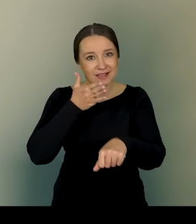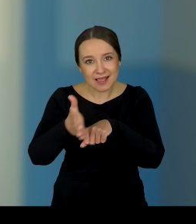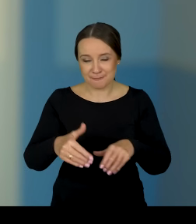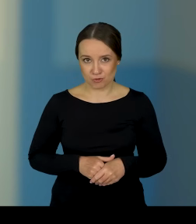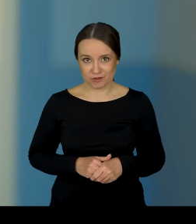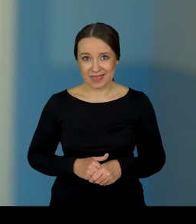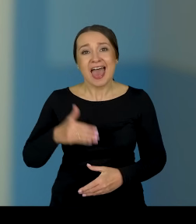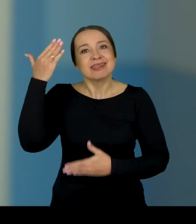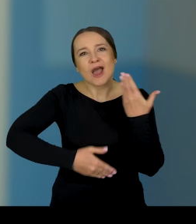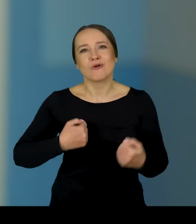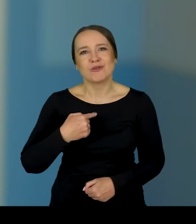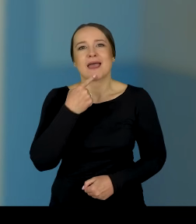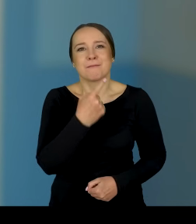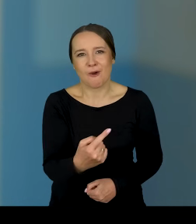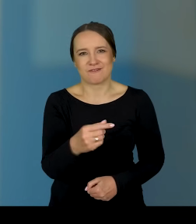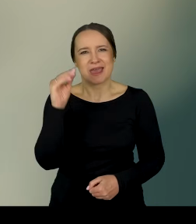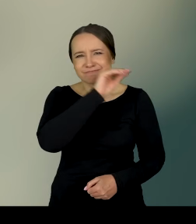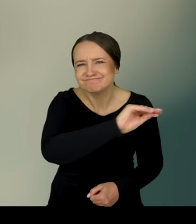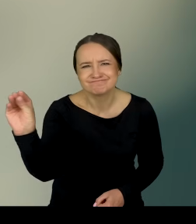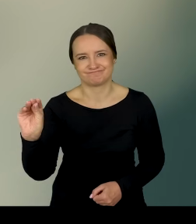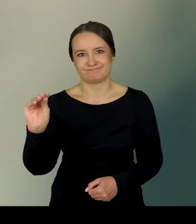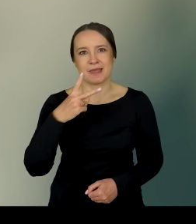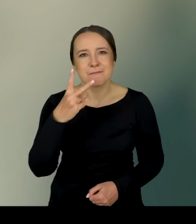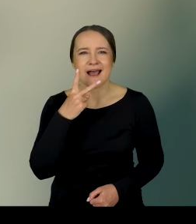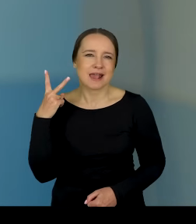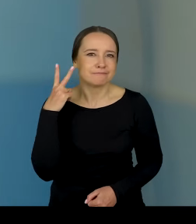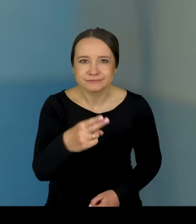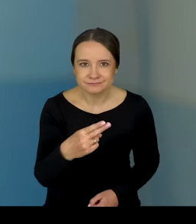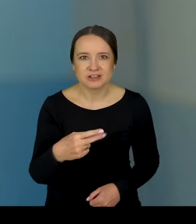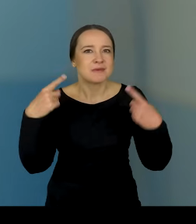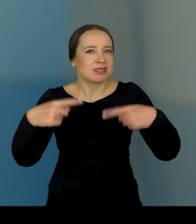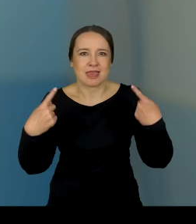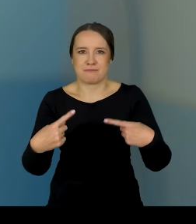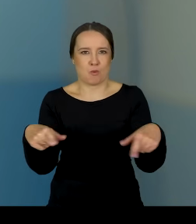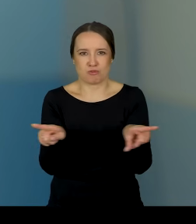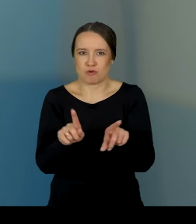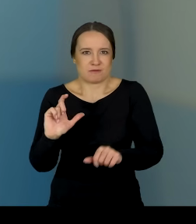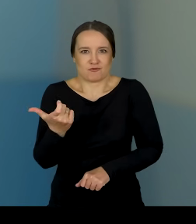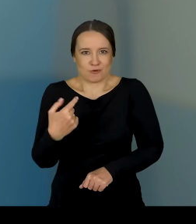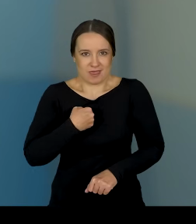późno. I na koniec apel, rzućcie palenie, żebyście nie przeżywali tego, co ja.